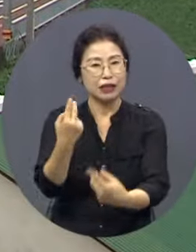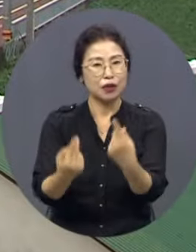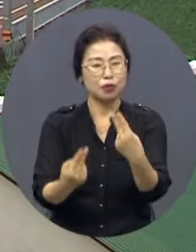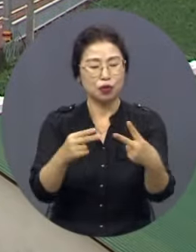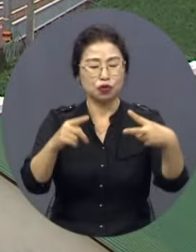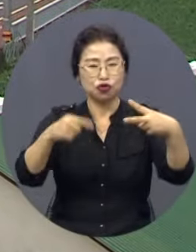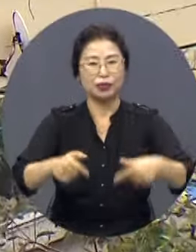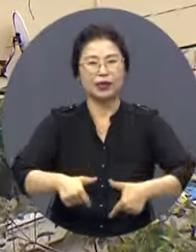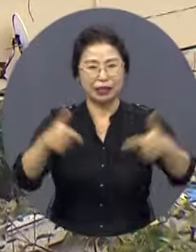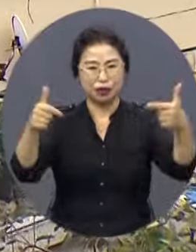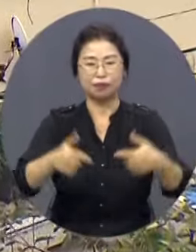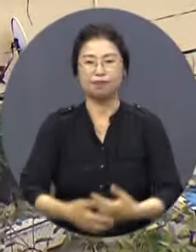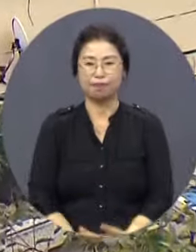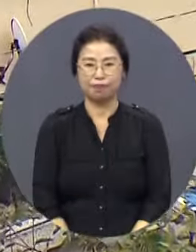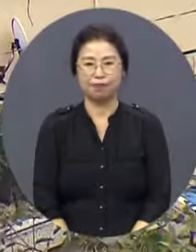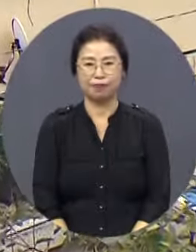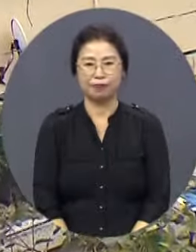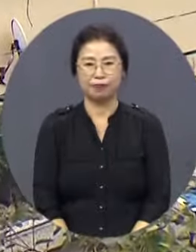갑절 많았습니다.